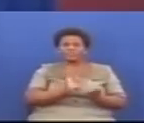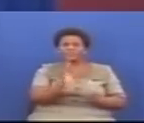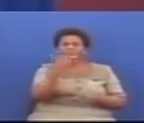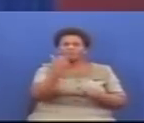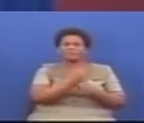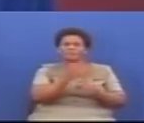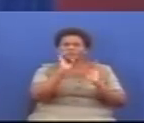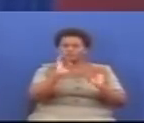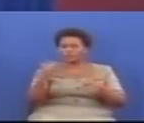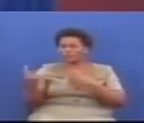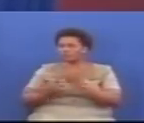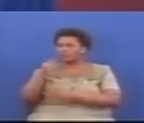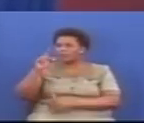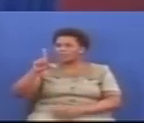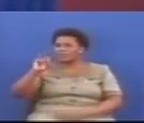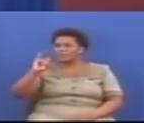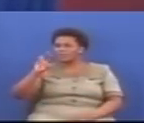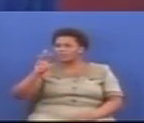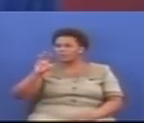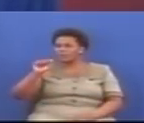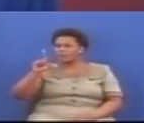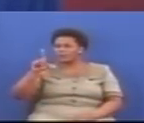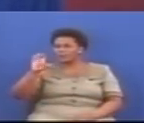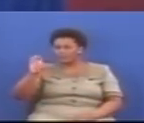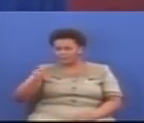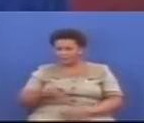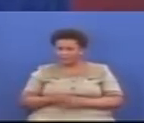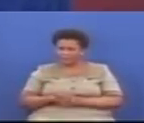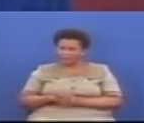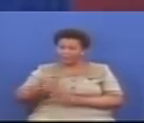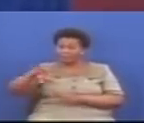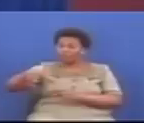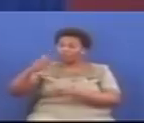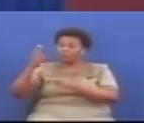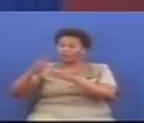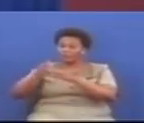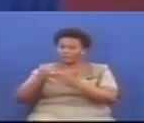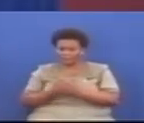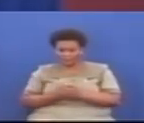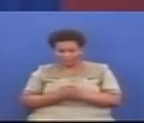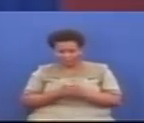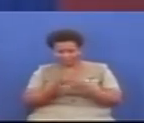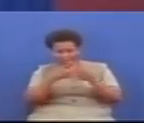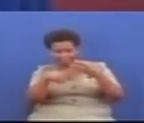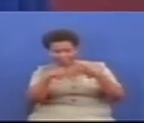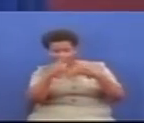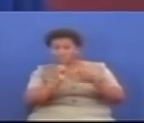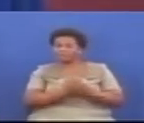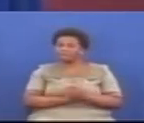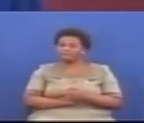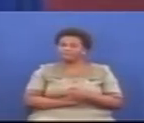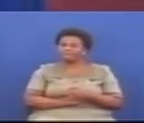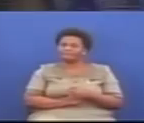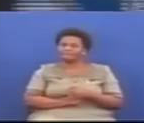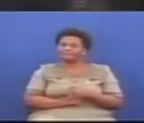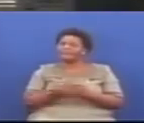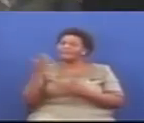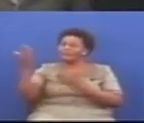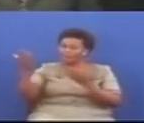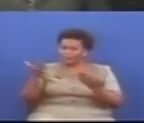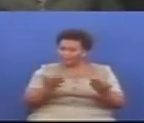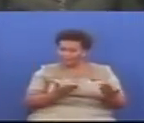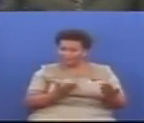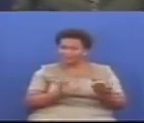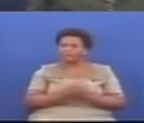Lindi, mwalimu Noeli Nkoma, Joseph Sika na mwalimu Dickson Chinunje. Karibuni